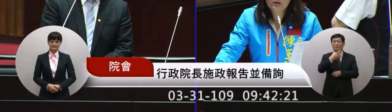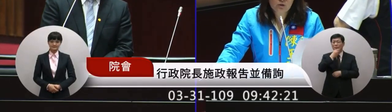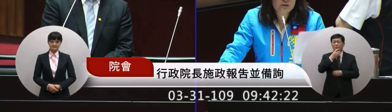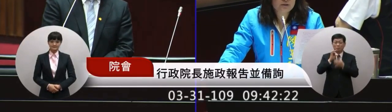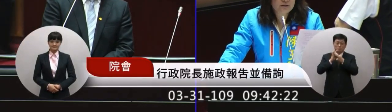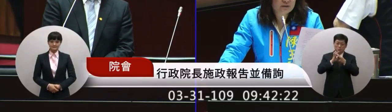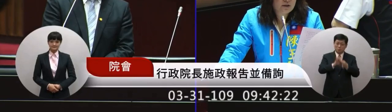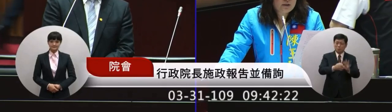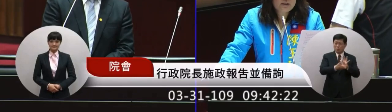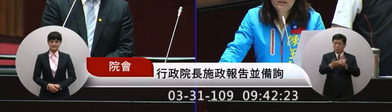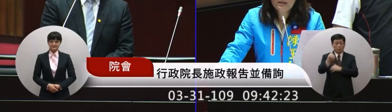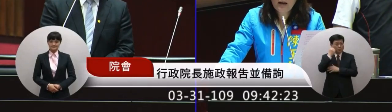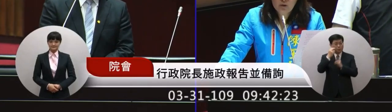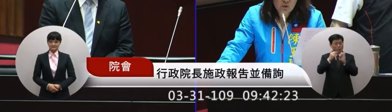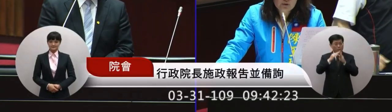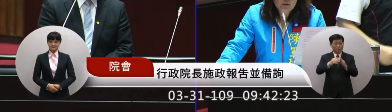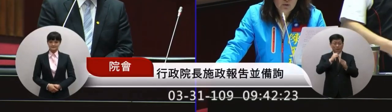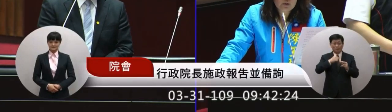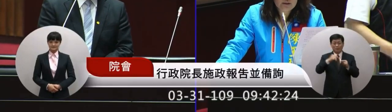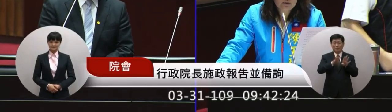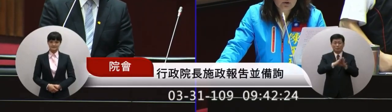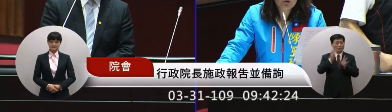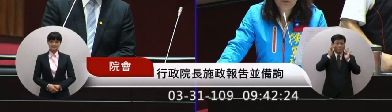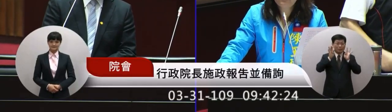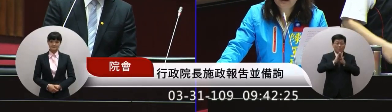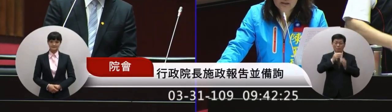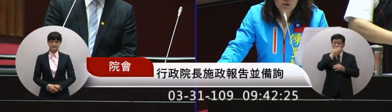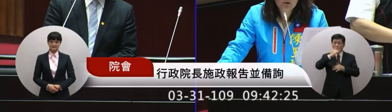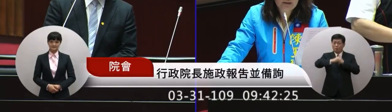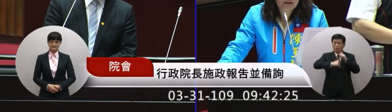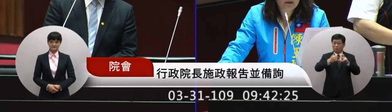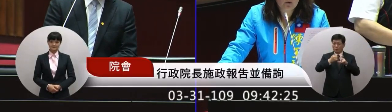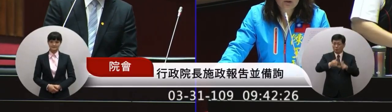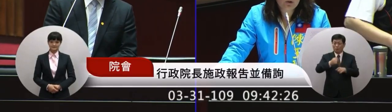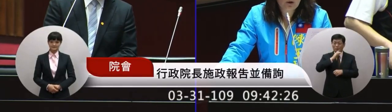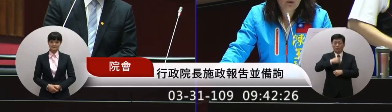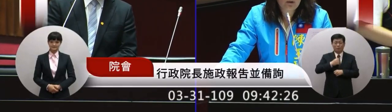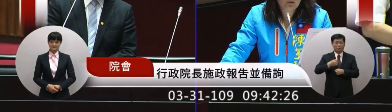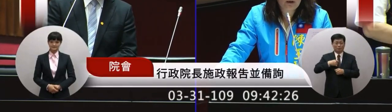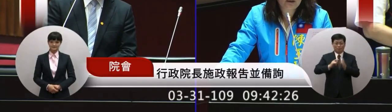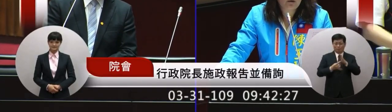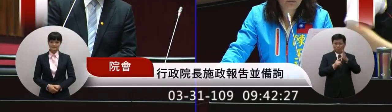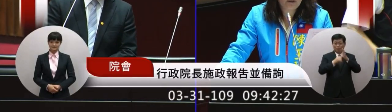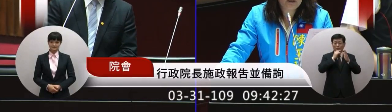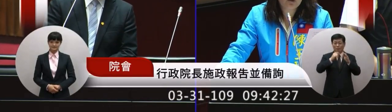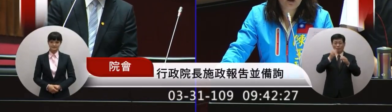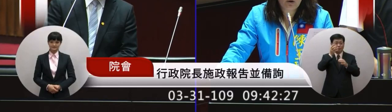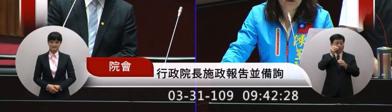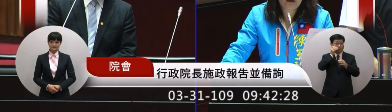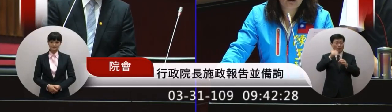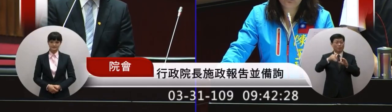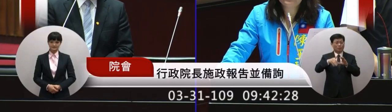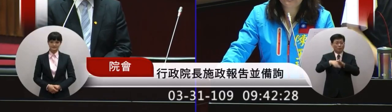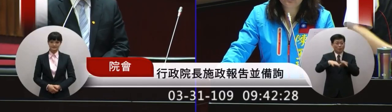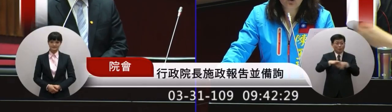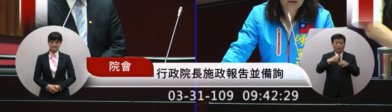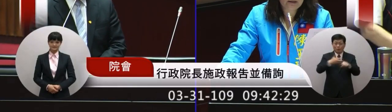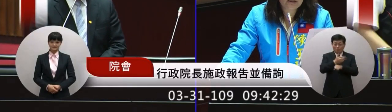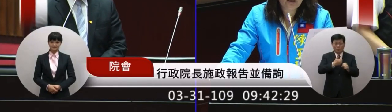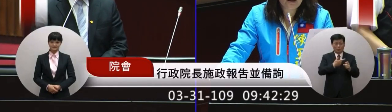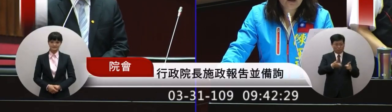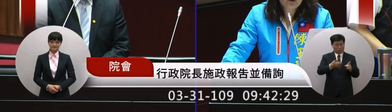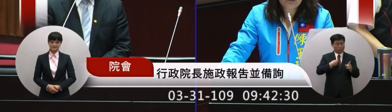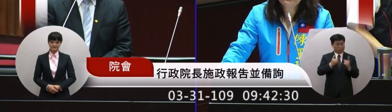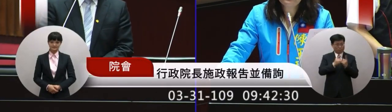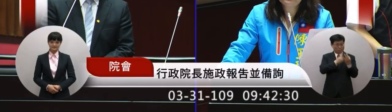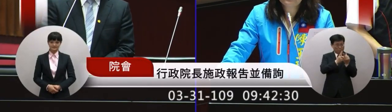永续宜居城市、金厦旅游生活圈、全球品牌金酒产业、国际观光文化岛、魅力景观花园岛。院长，您对这